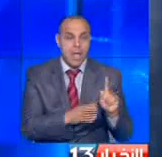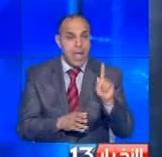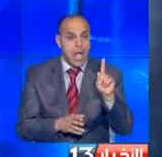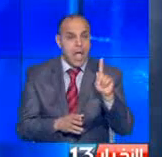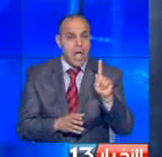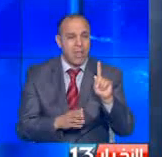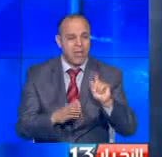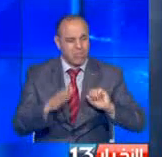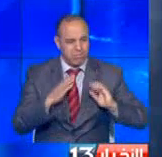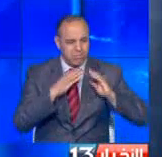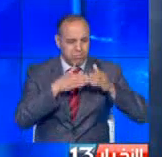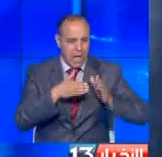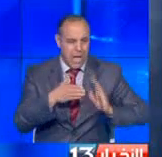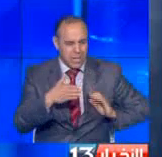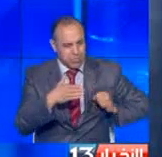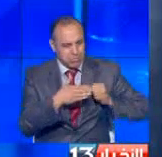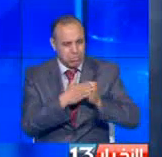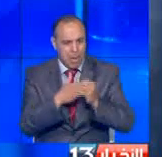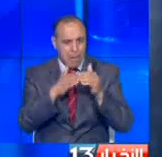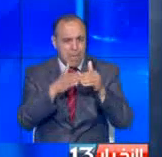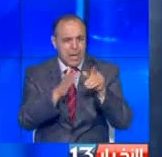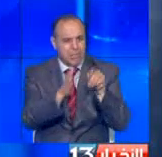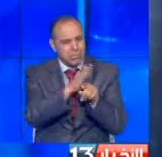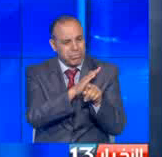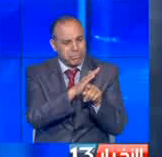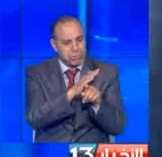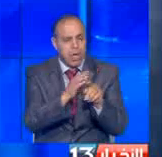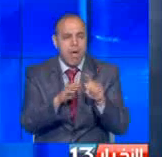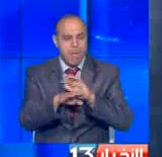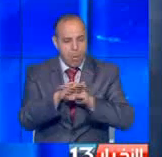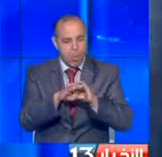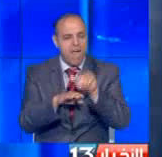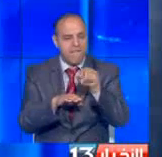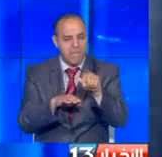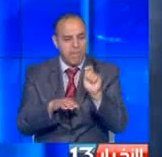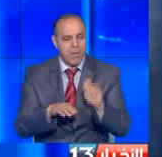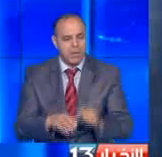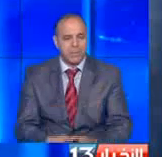لحادث اصطدام الخافره العسكري بمركب نصيب من تدخلات